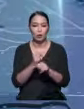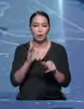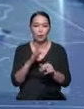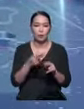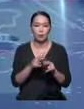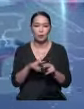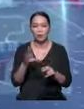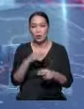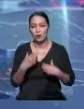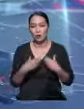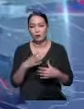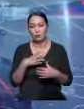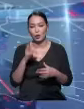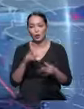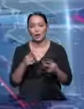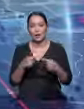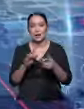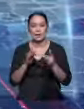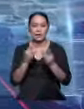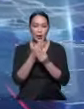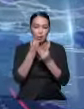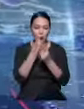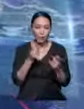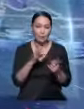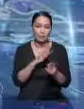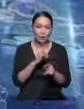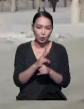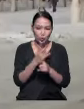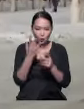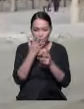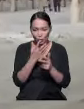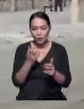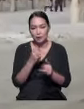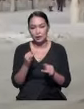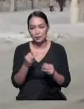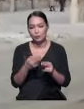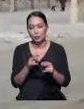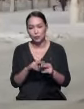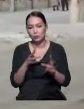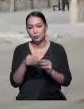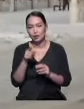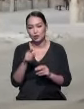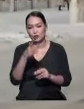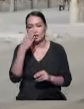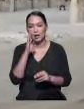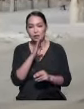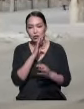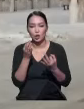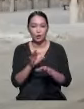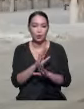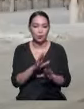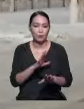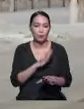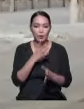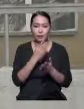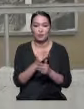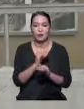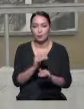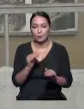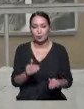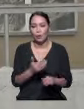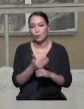тот же. Фото оружия из интернета, угрозы о мести и массовых расстрелах. В итоге тысячи родителей не пустили своих детей на уроки. Позже